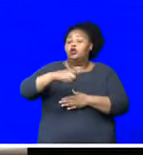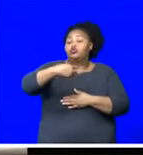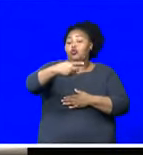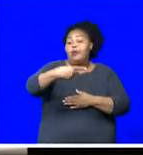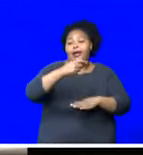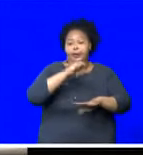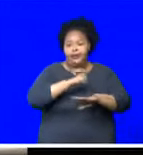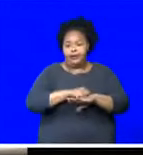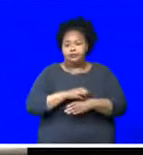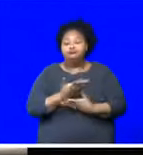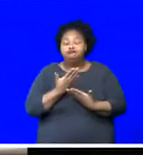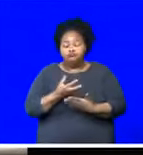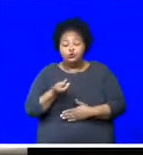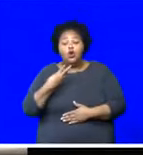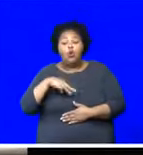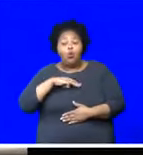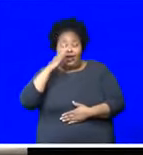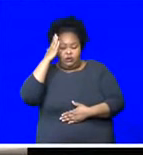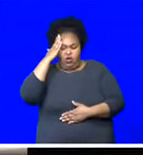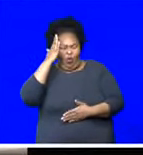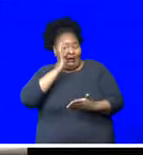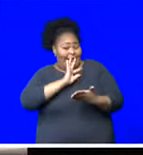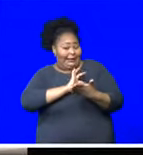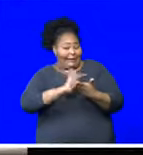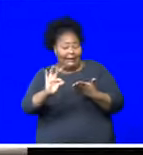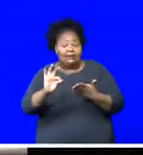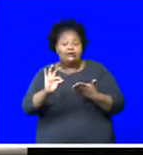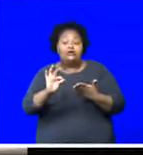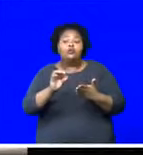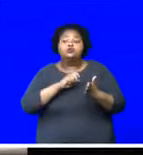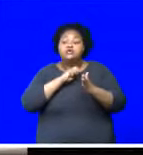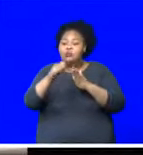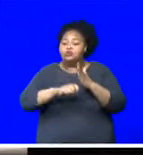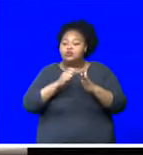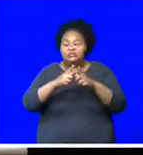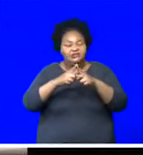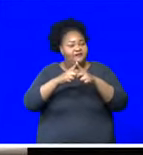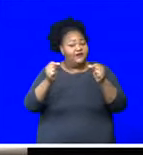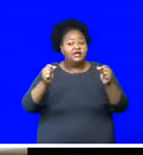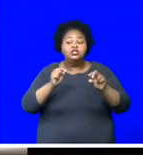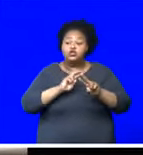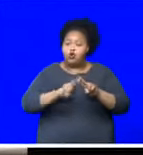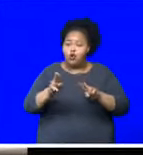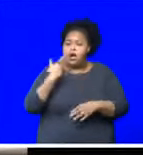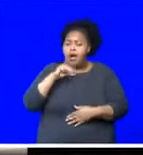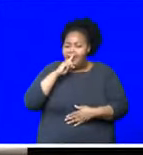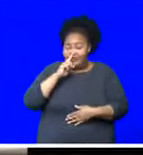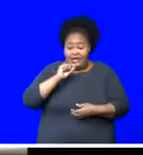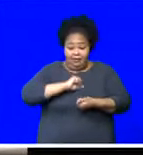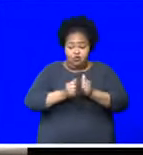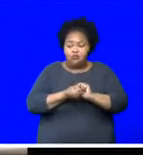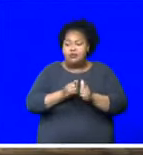umsebenzi wobesiyathi awukapheli but sisavinjwe ngina indzaba yaleliphayiphi ngoba kuthi indlela yokuligeka